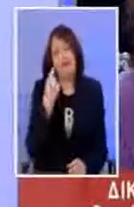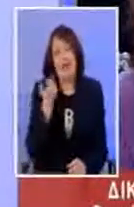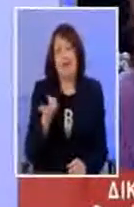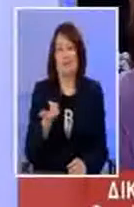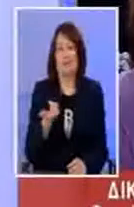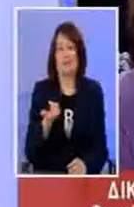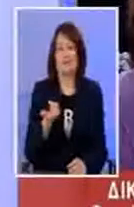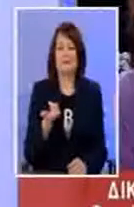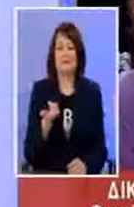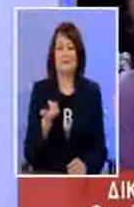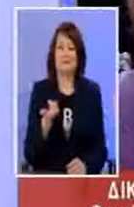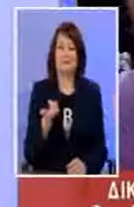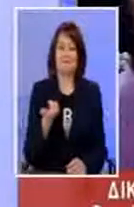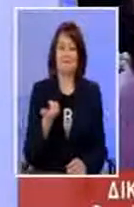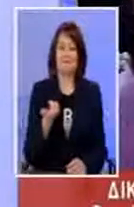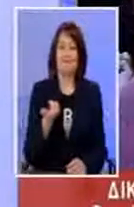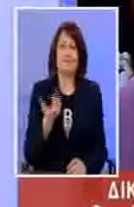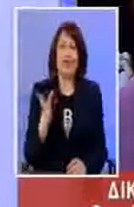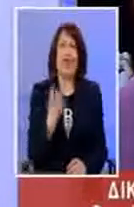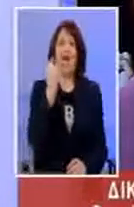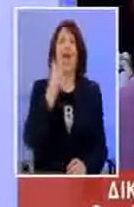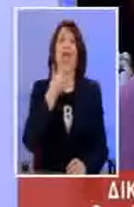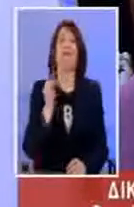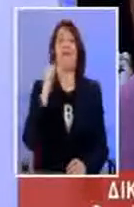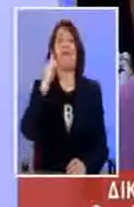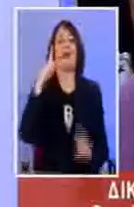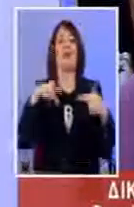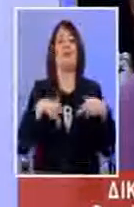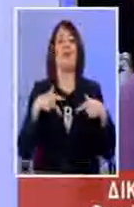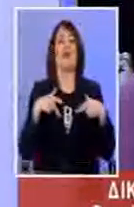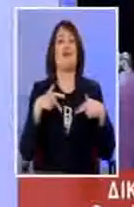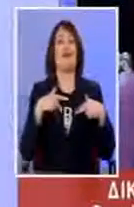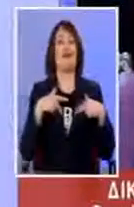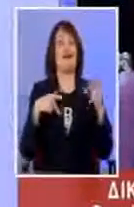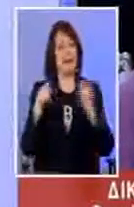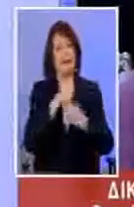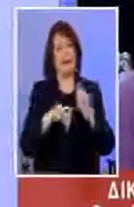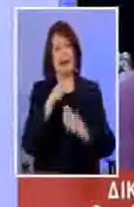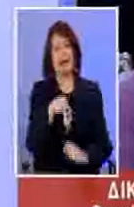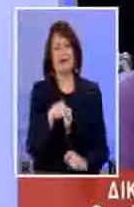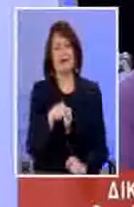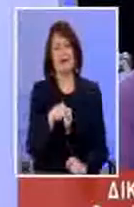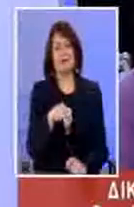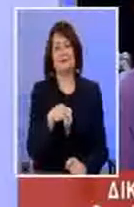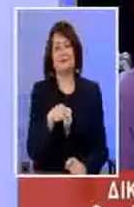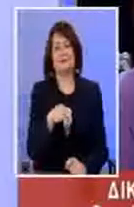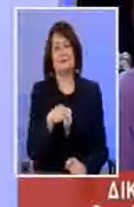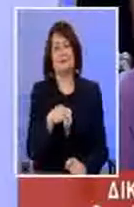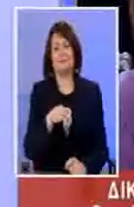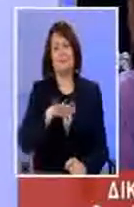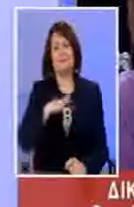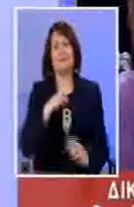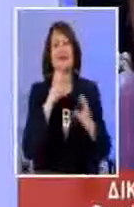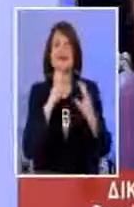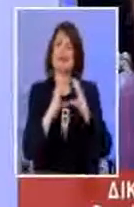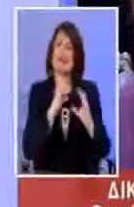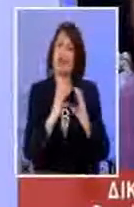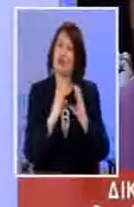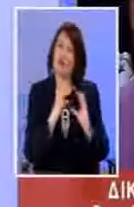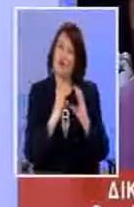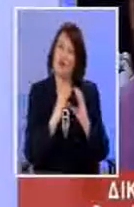εάν θα αδράξει την ευκαιρία αυτή η πολιτεία να έρθει ενδεχομένως σε μια συνεννόηση, σε